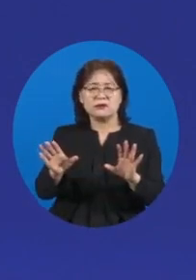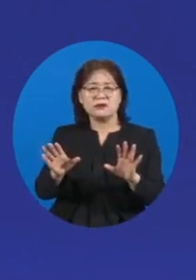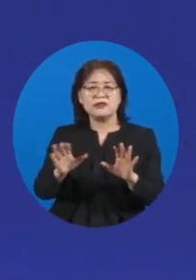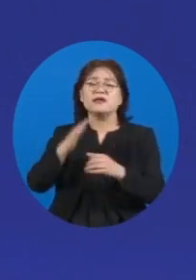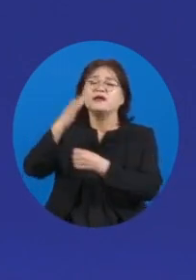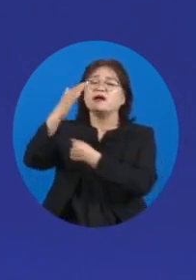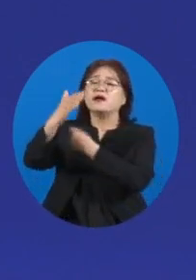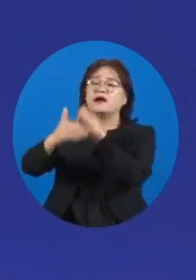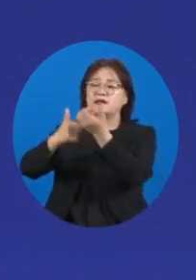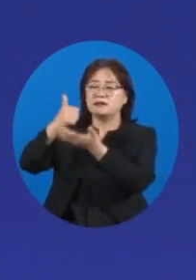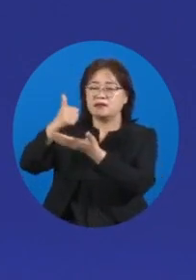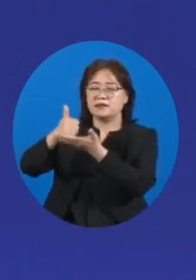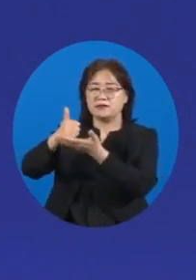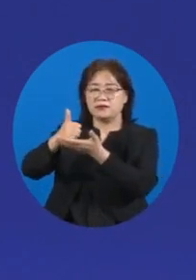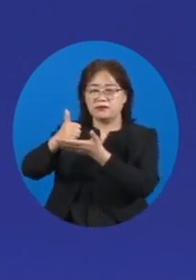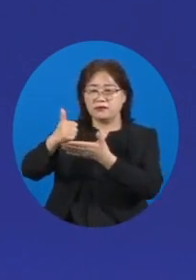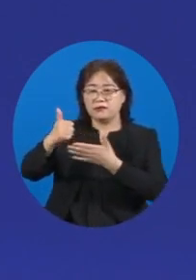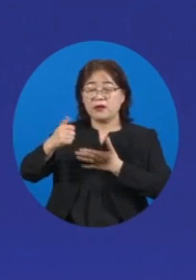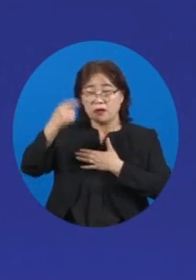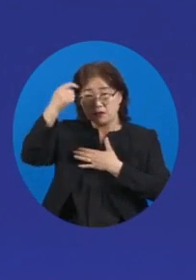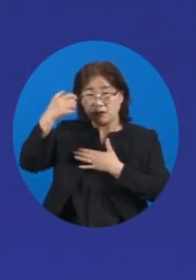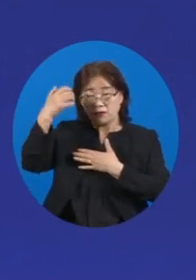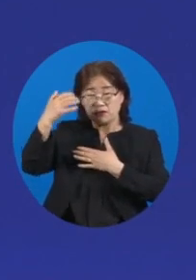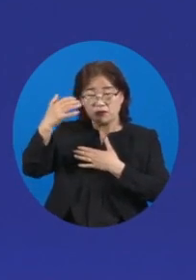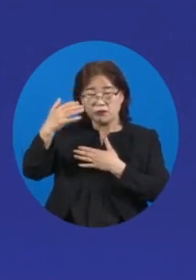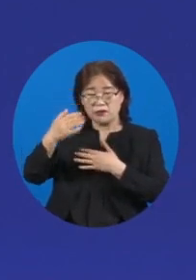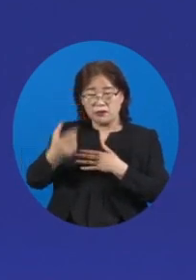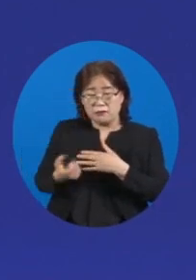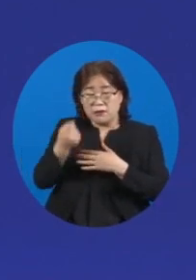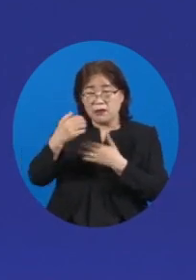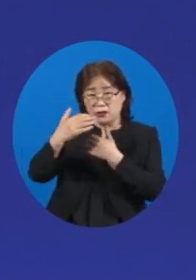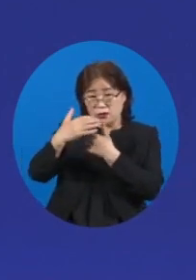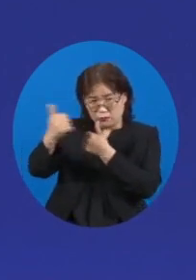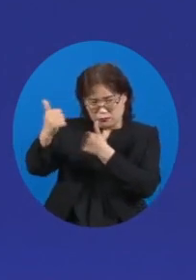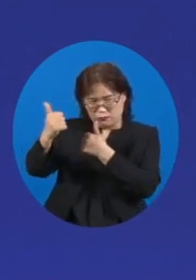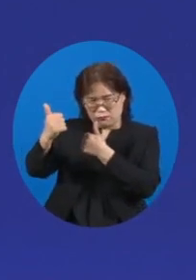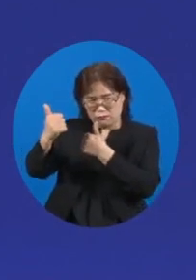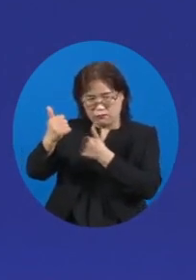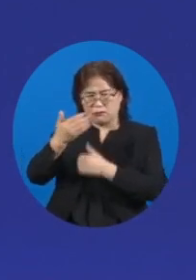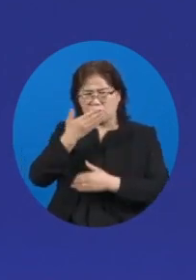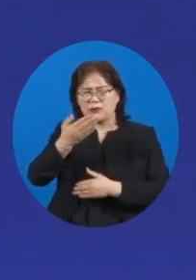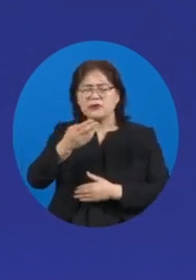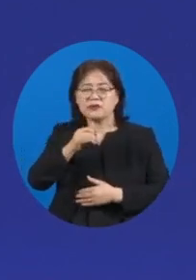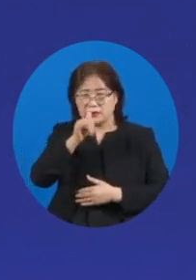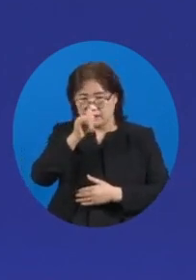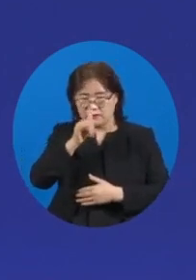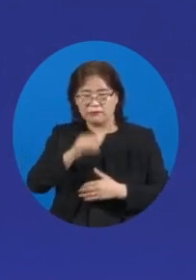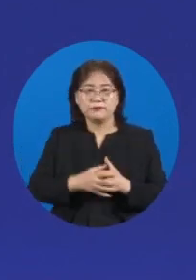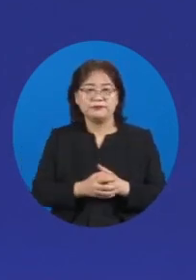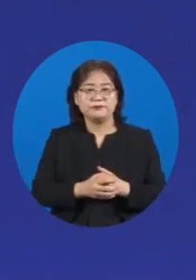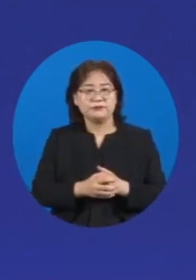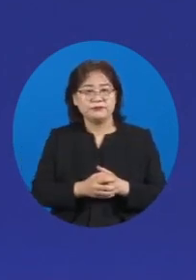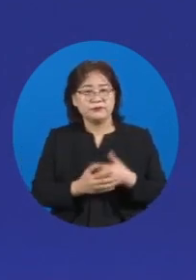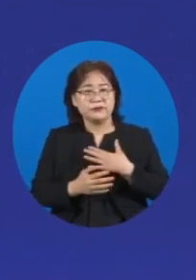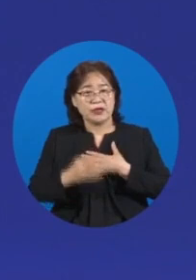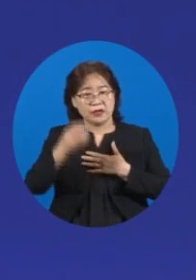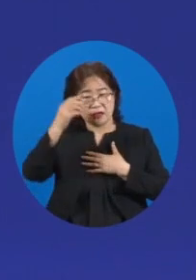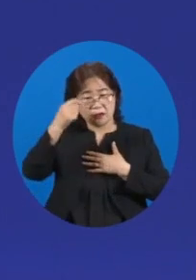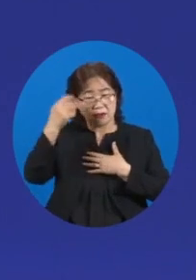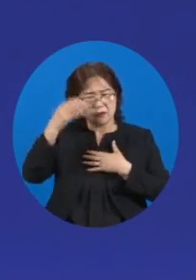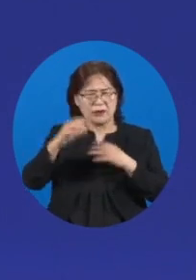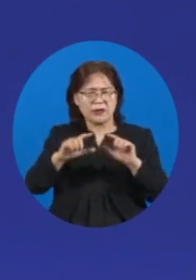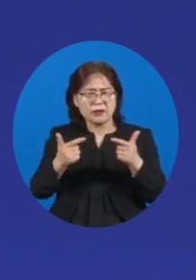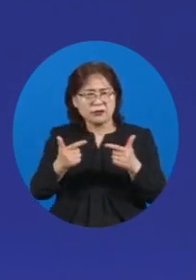하나님께서 내 용어를 더 빨리 부실 수 있기 때문에 내용은 만이 아니라